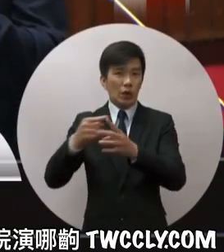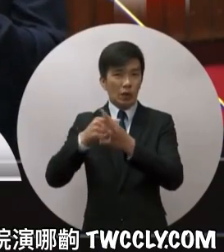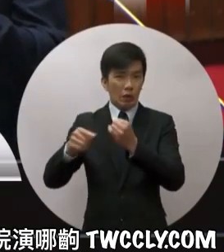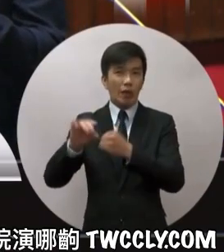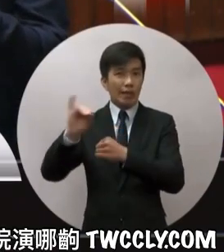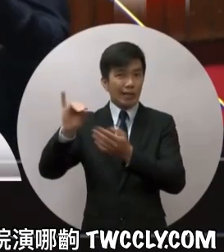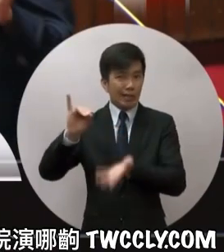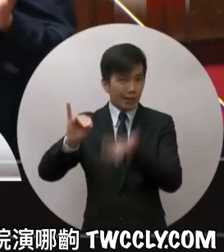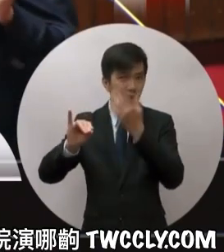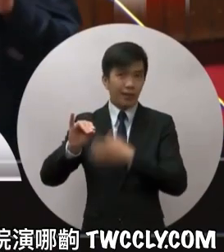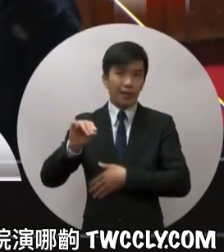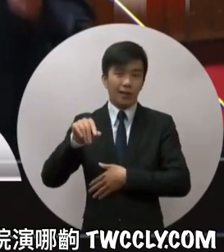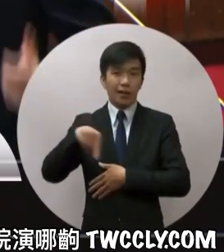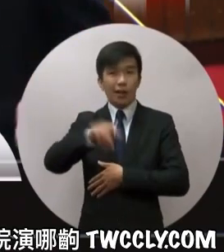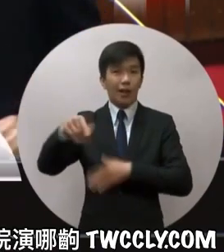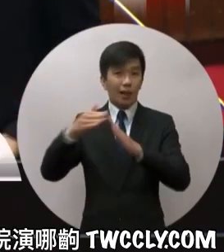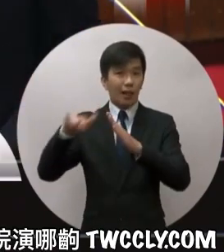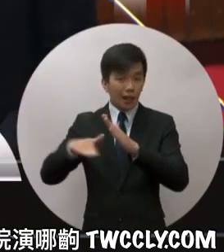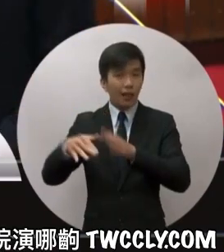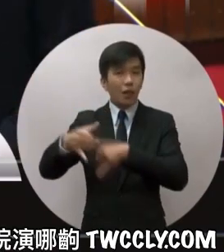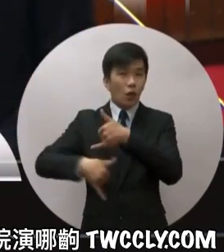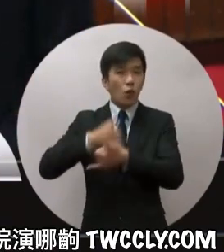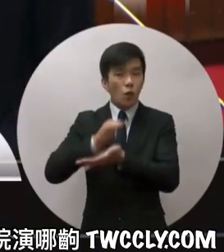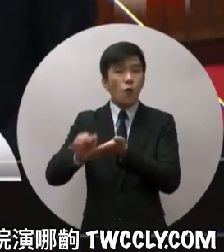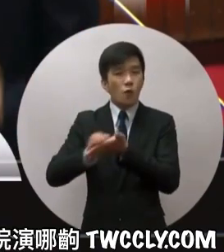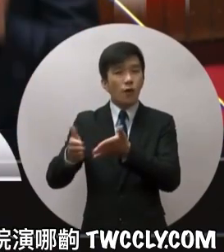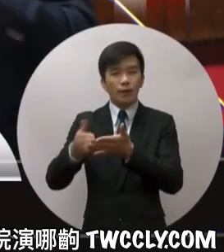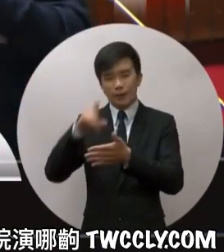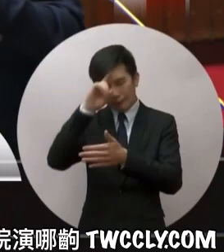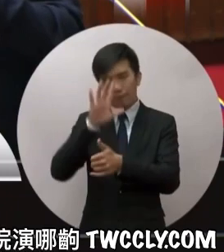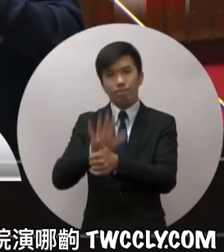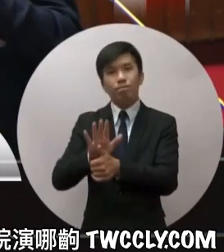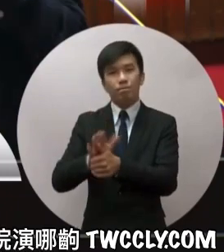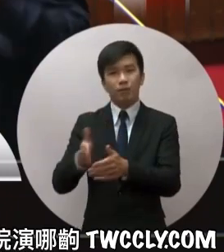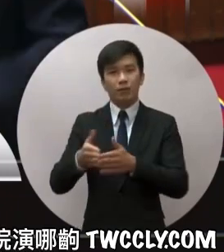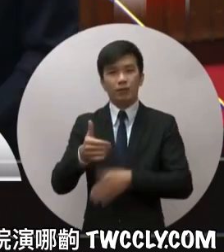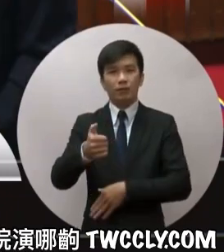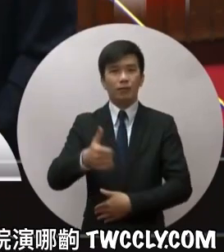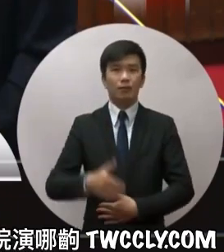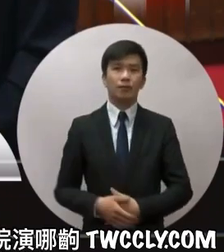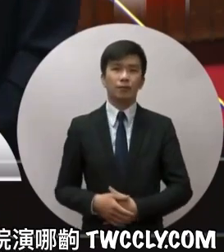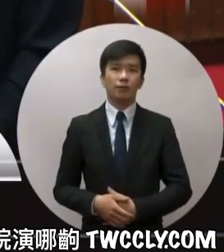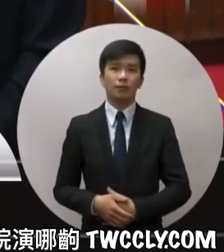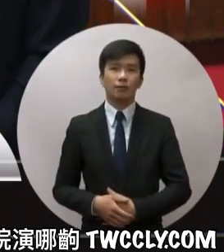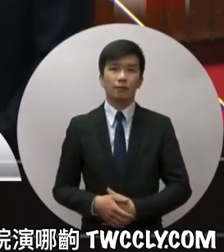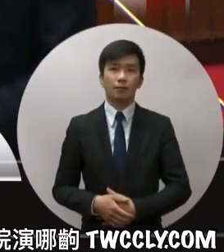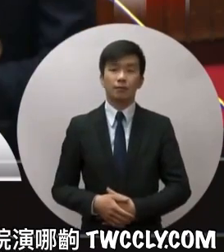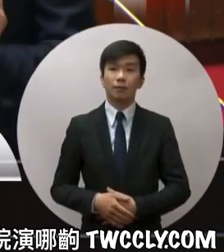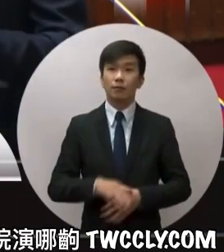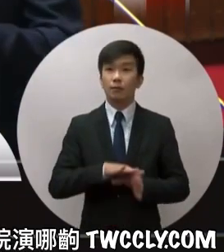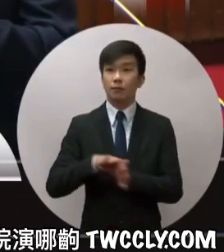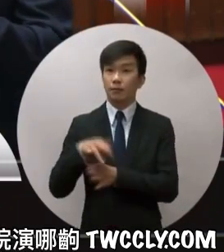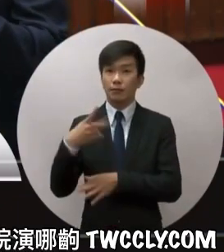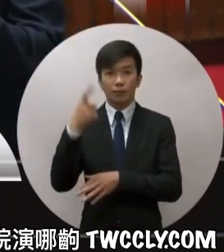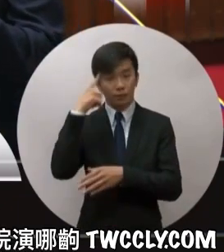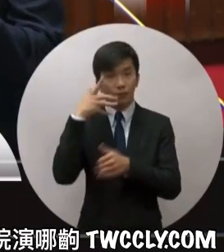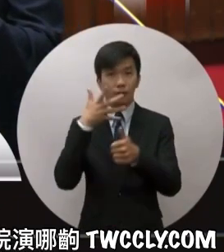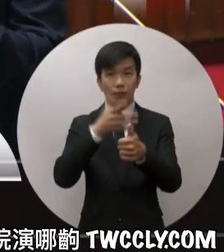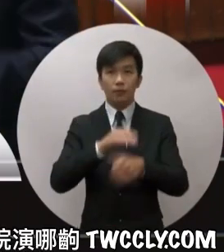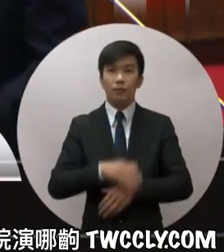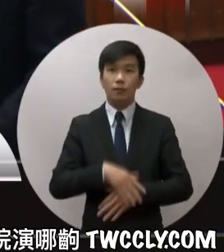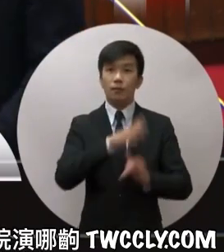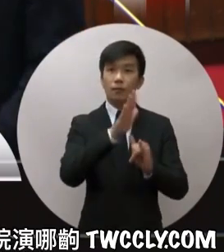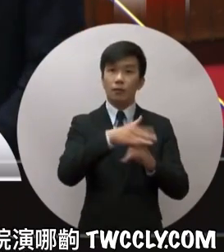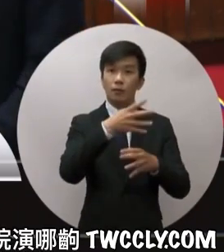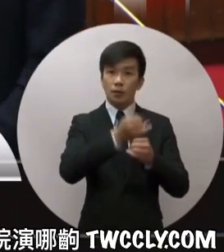人的家計我們可以做的就盡量來協助盡量來幫忙謝謝那另外一個就要請教就是親民廉價